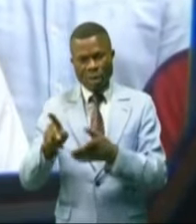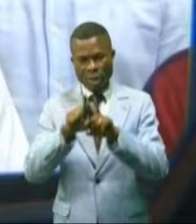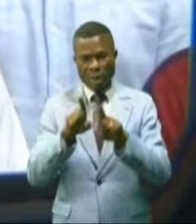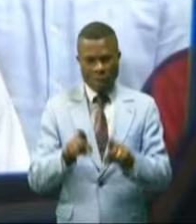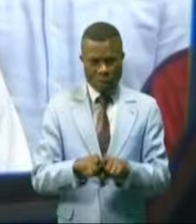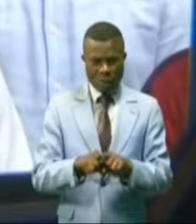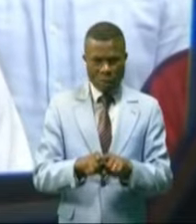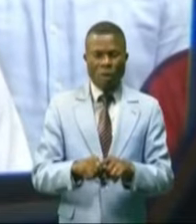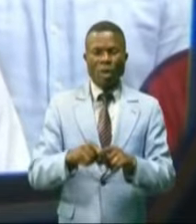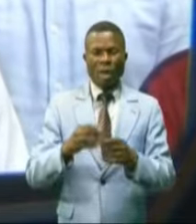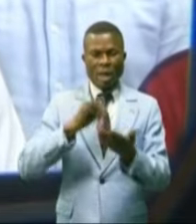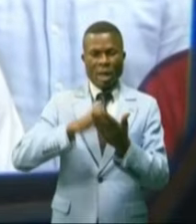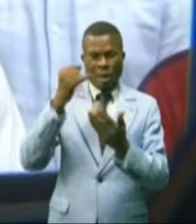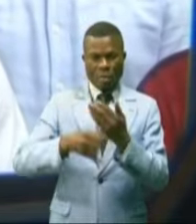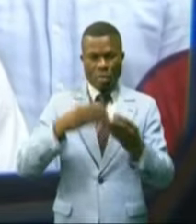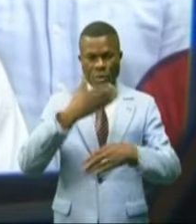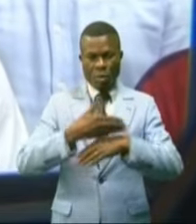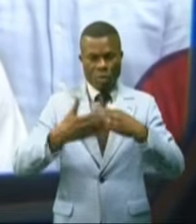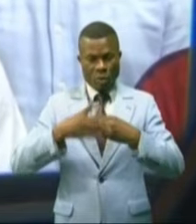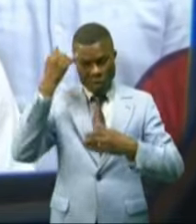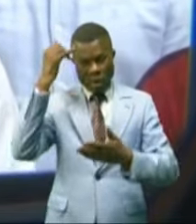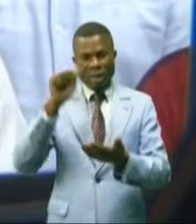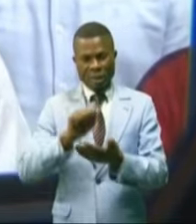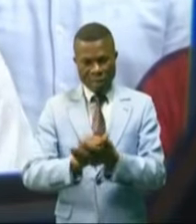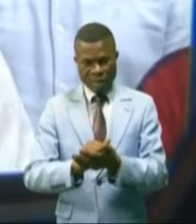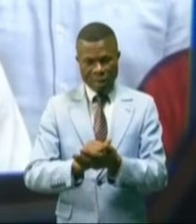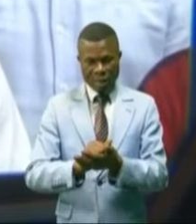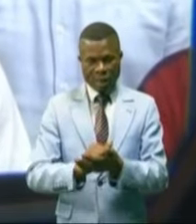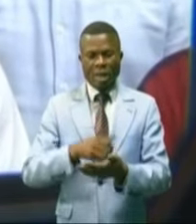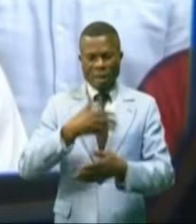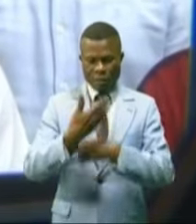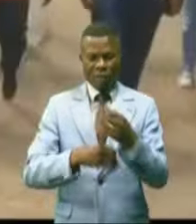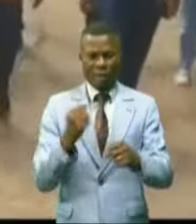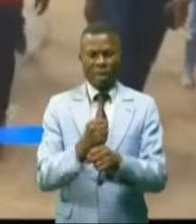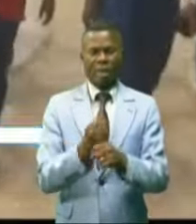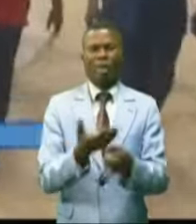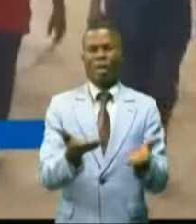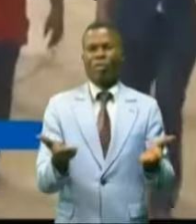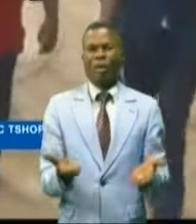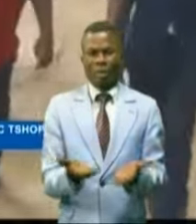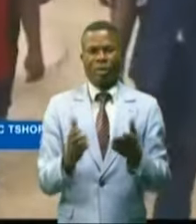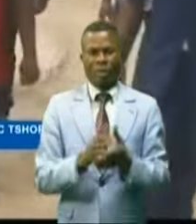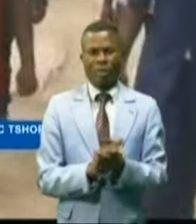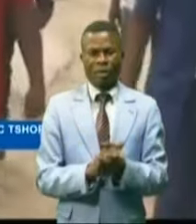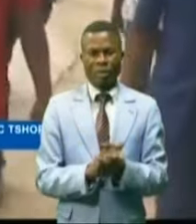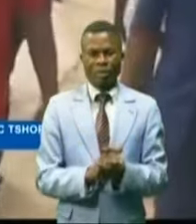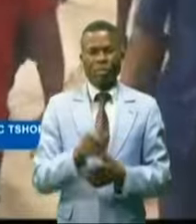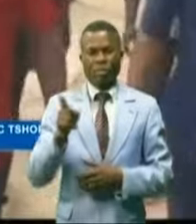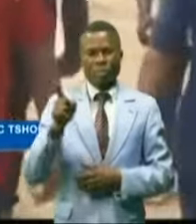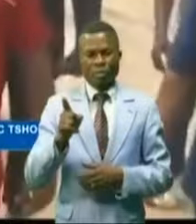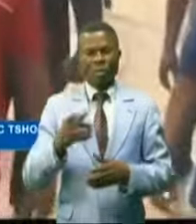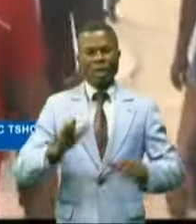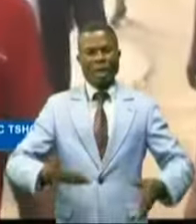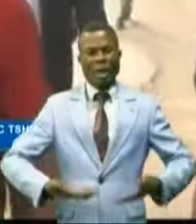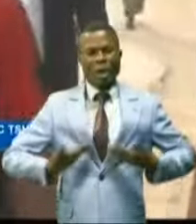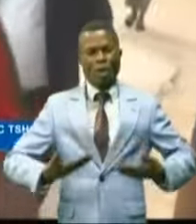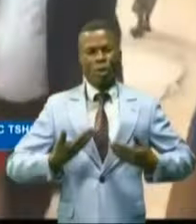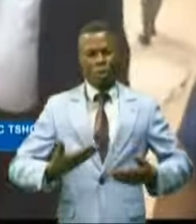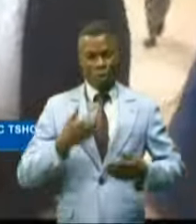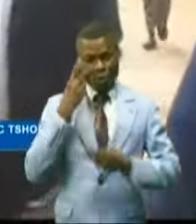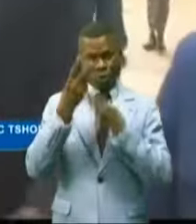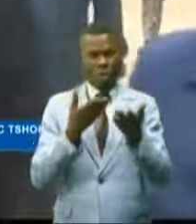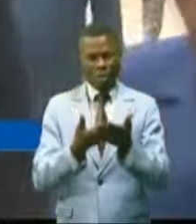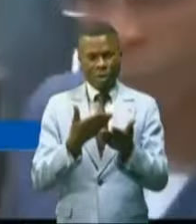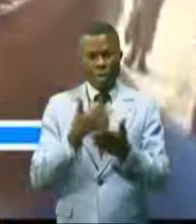rubrique construction. C'est cette rubrique que nous utilisons pour réaliser ces grands travaux. Le directeur Dissangui s'est dit très satisfait de cette visite